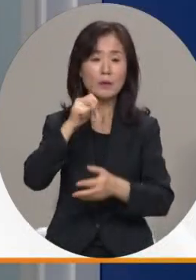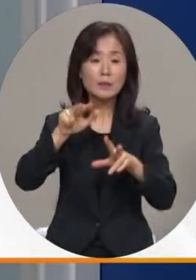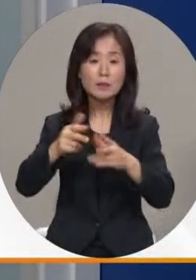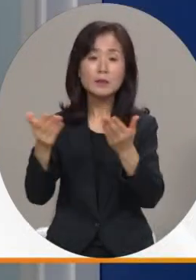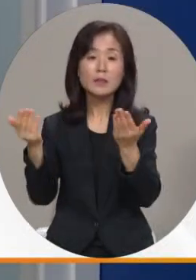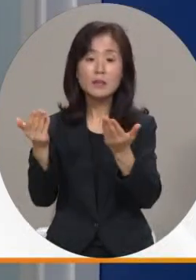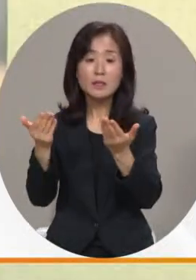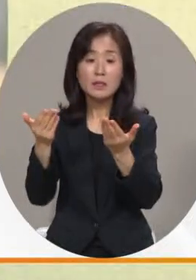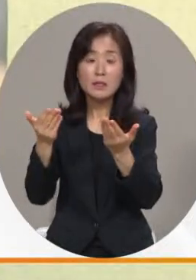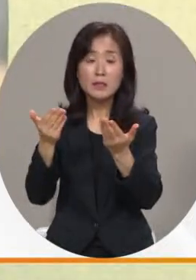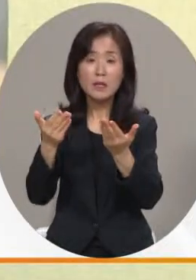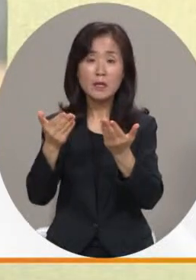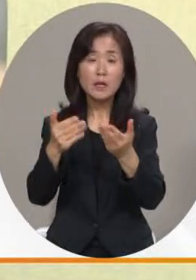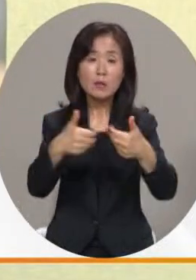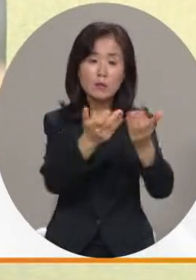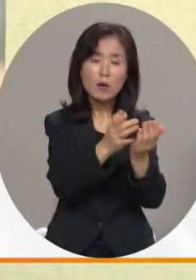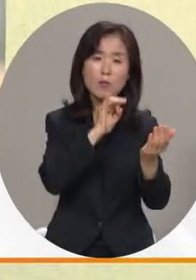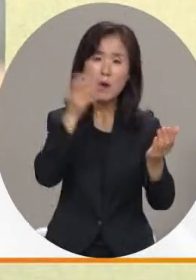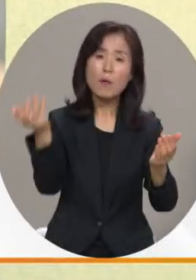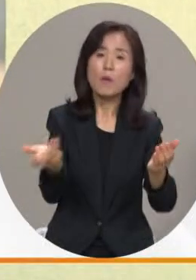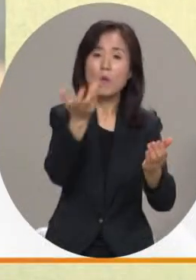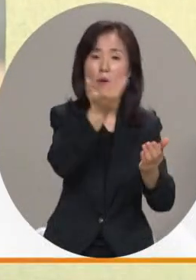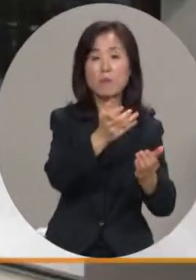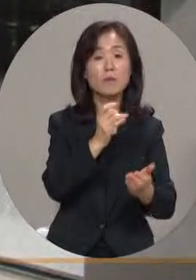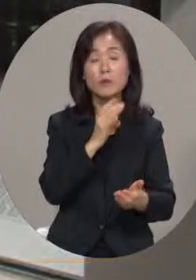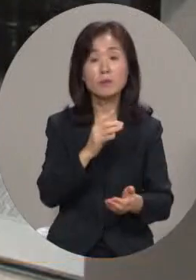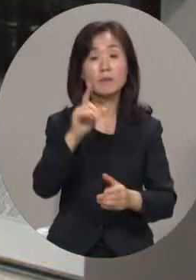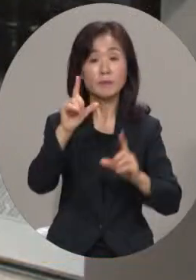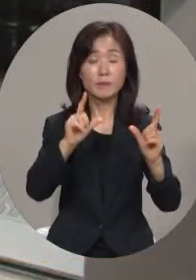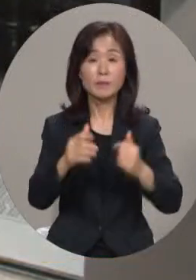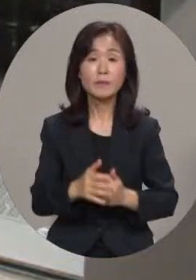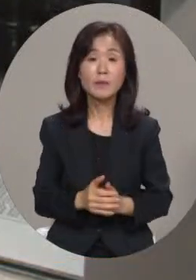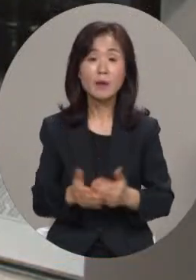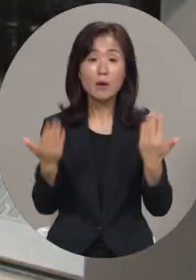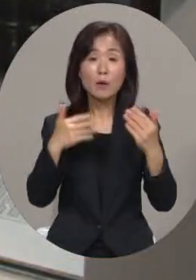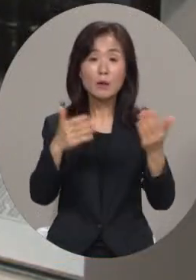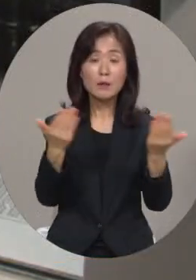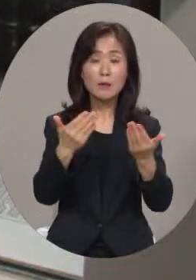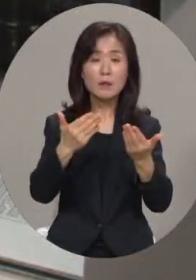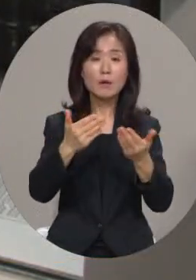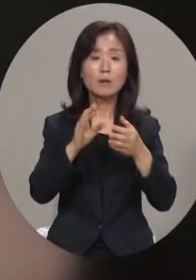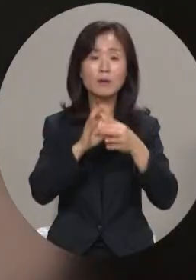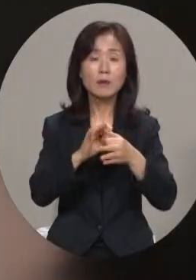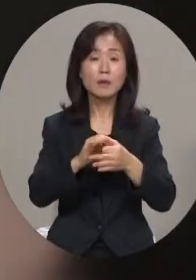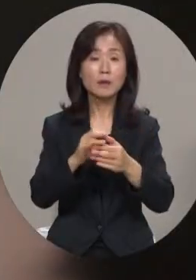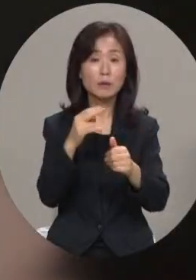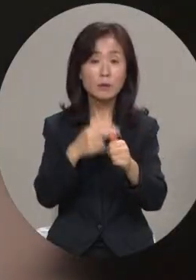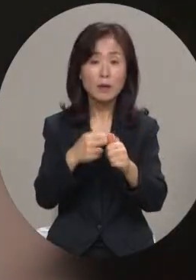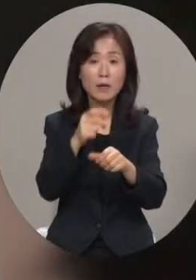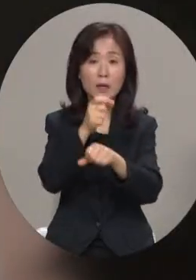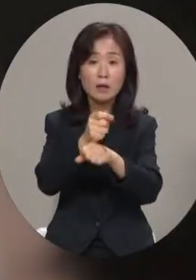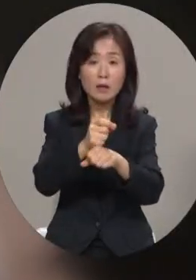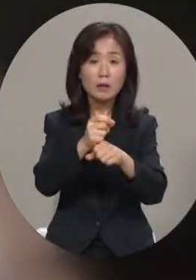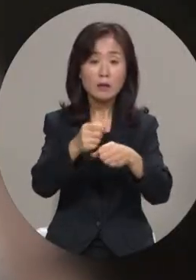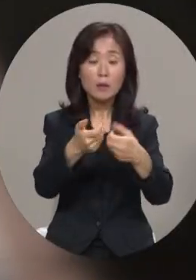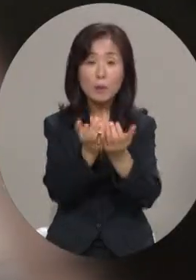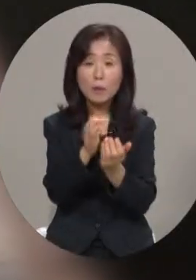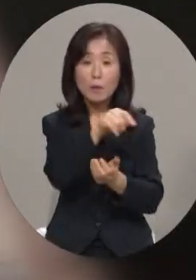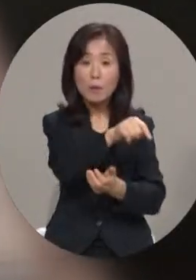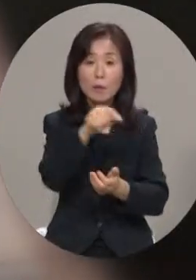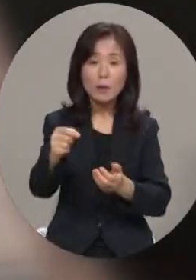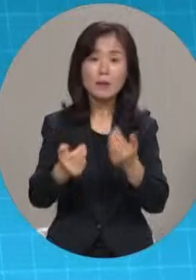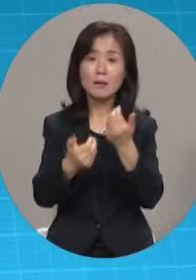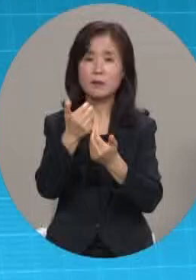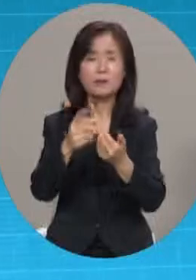것을 그 물리적으로 옮겼을 뿐이다라는 교를 둘러싼 사이의 갈등도 풀어야 할